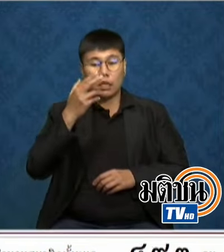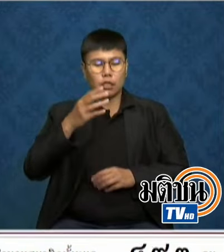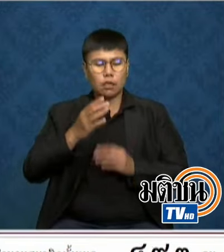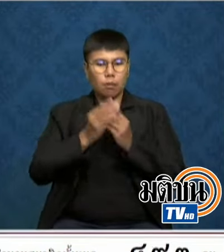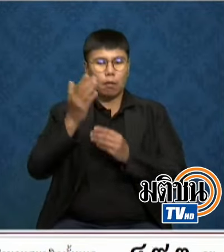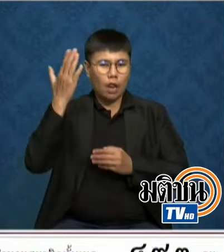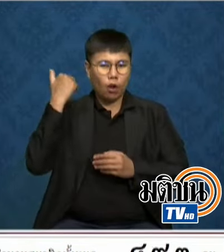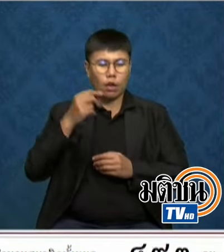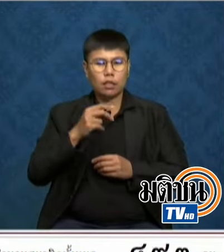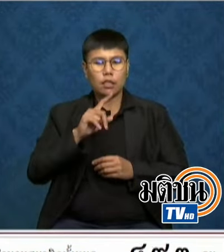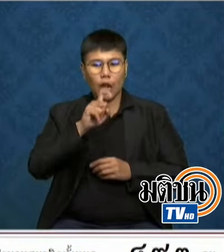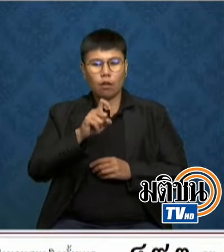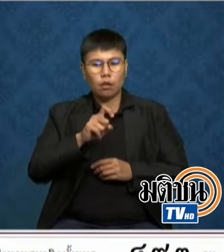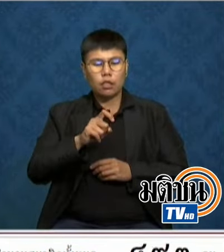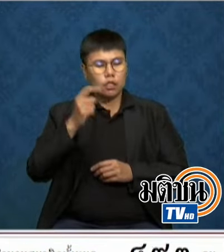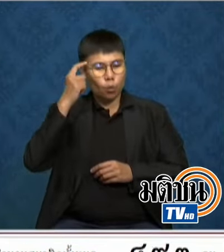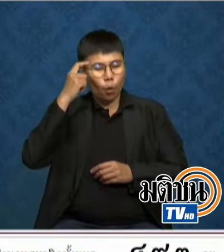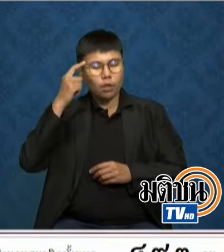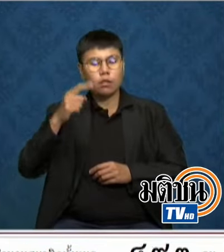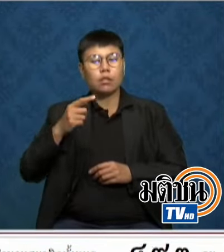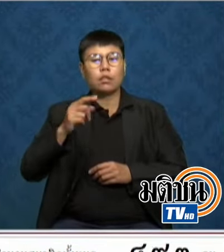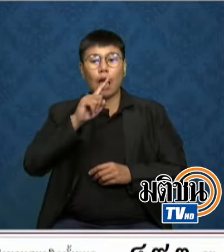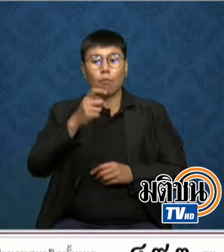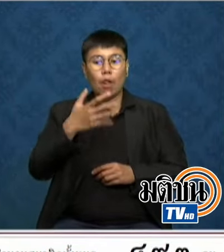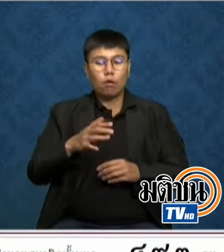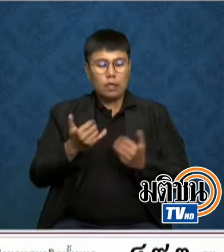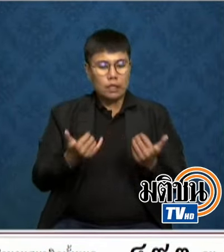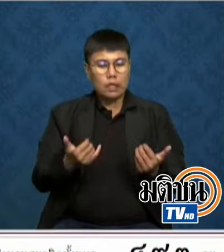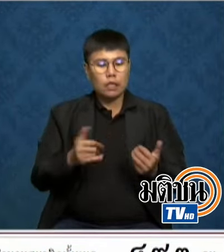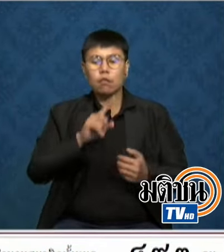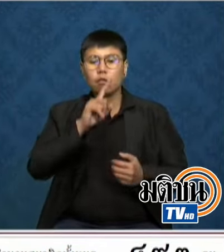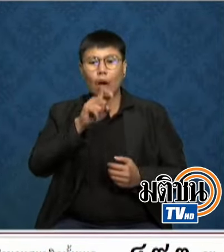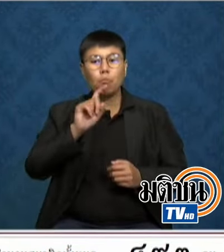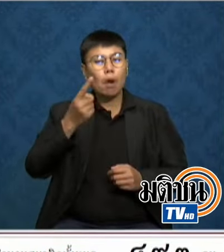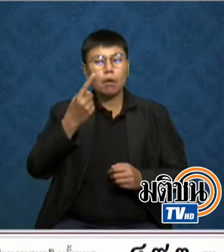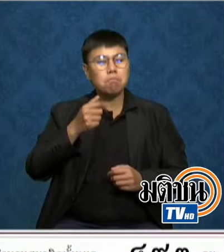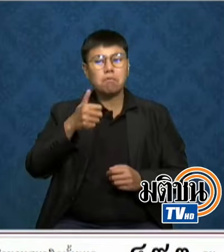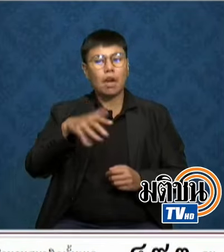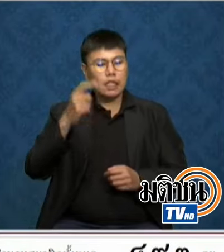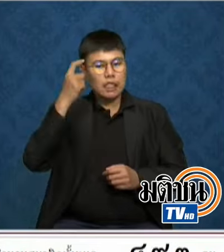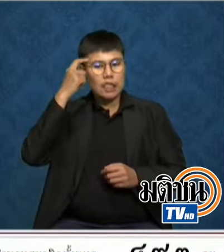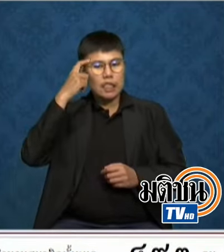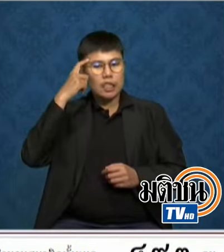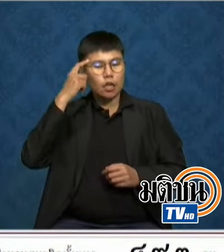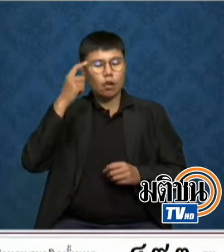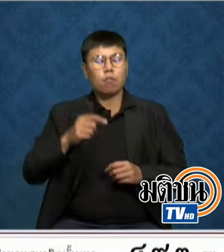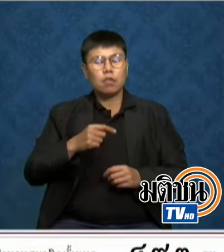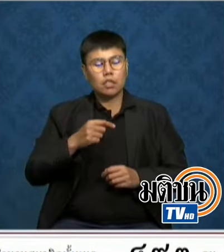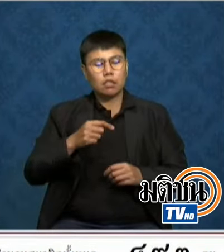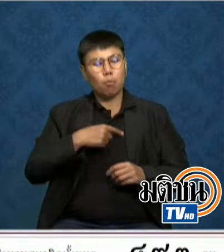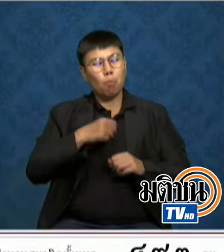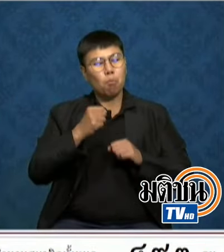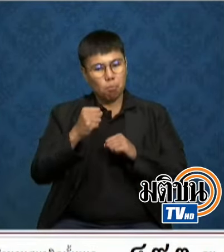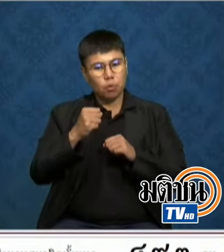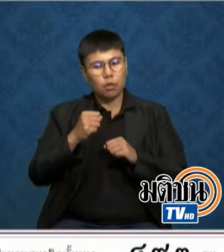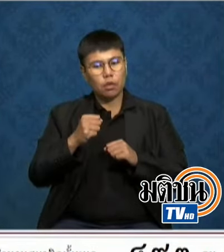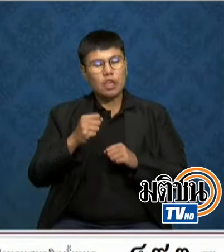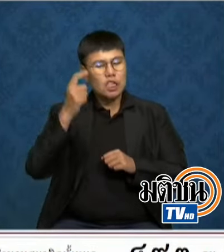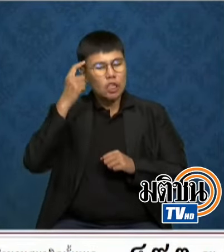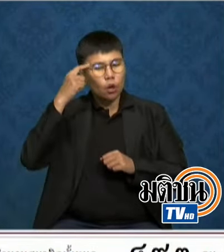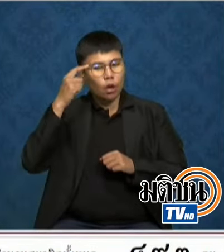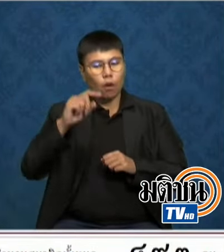ามไปแล้วคิดว่าสัปดาห์นี้จะไม่มีถามอีกผมว่าคิดอย่างนี้มีปัญหาแน่นอนครับคิดอย่างนี้แหละครับผมมั่นใจว่านี่คือการไม่ให้ความสำ